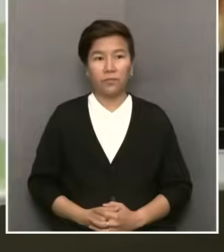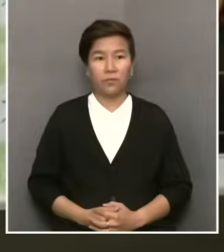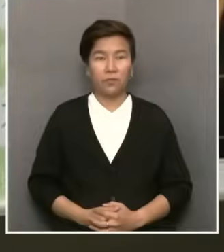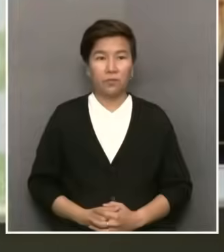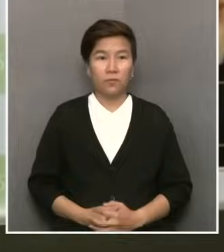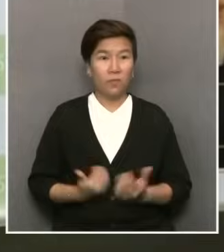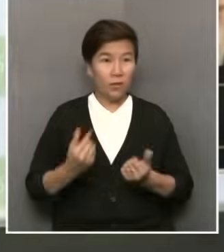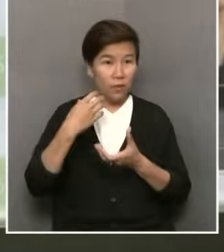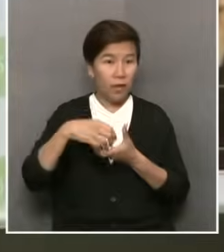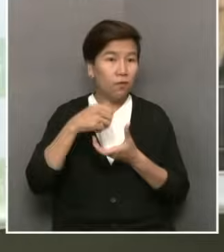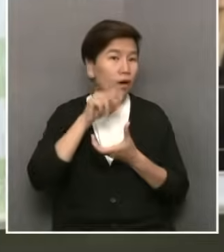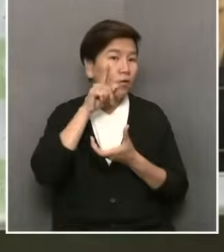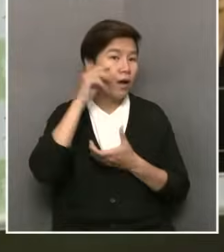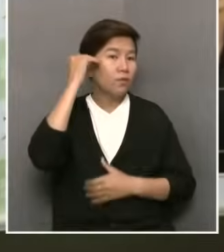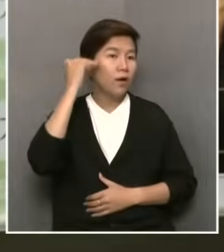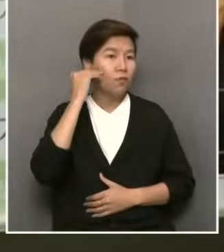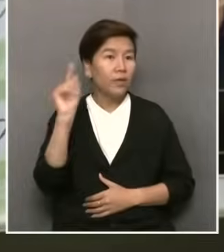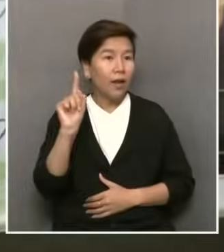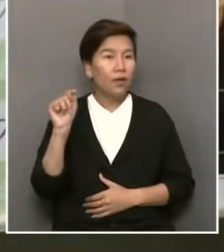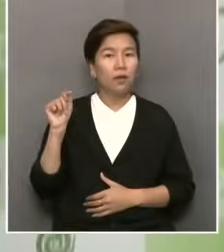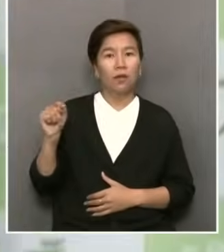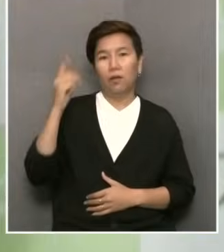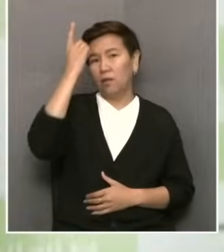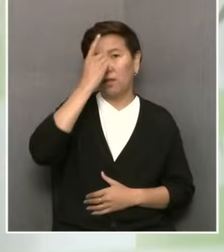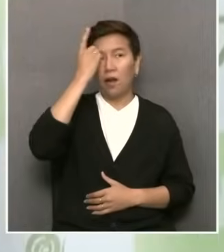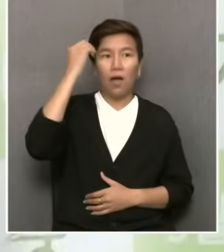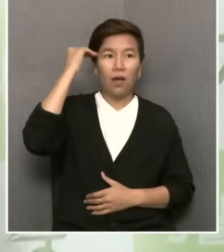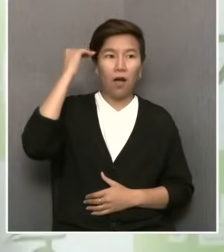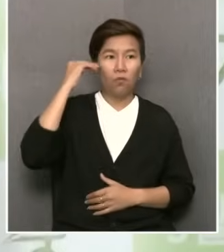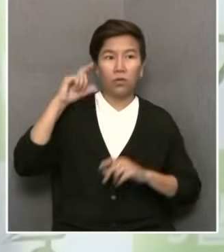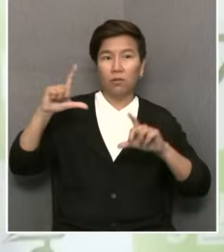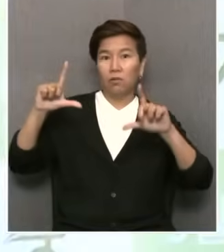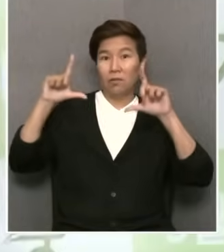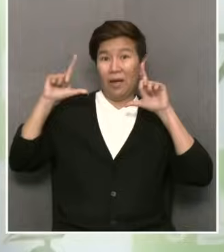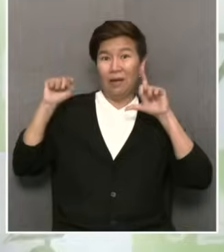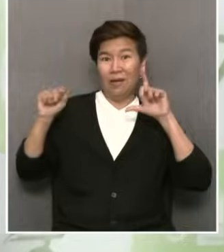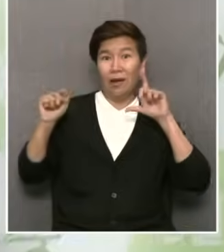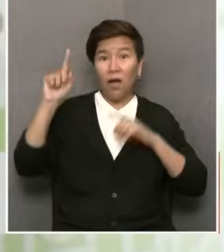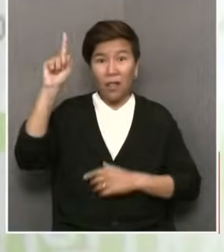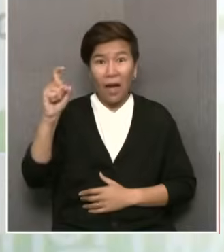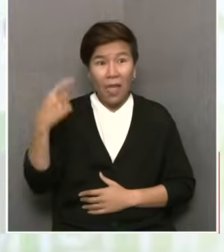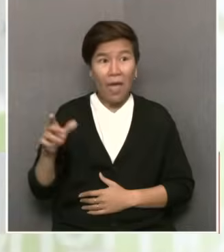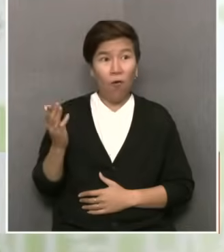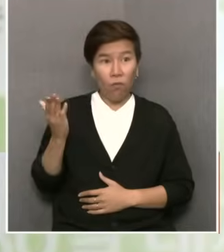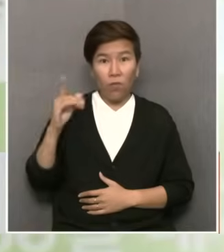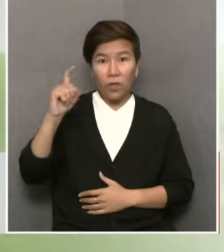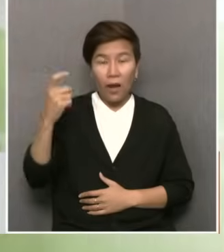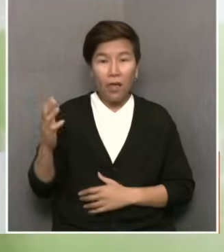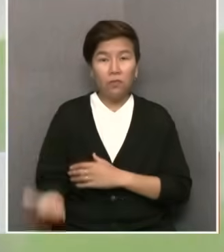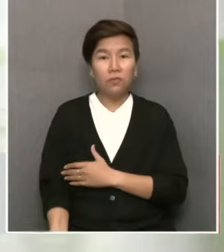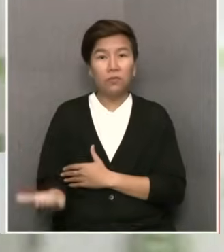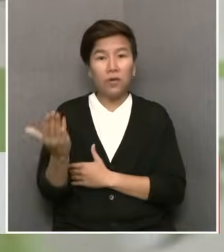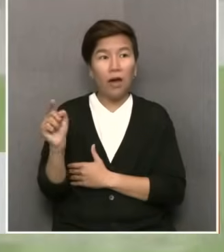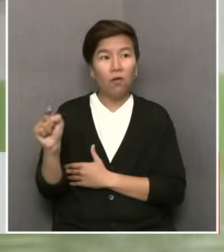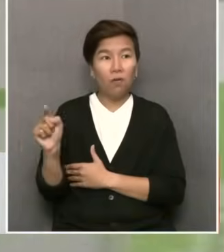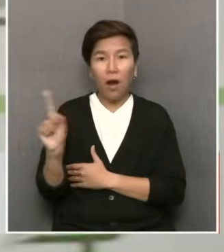มีรายงานจากสื่อเกาหลีใต้ว่าอีซอนฮยุนนักแสดงดังจากเรื่อง Parasite เสียชีวิตแล้วโดยเมื่อเช้านี้นักแสดงหนุ่